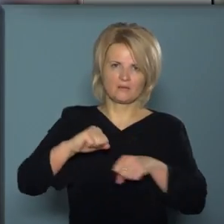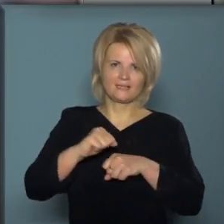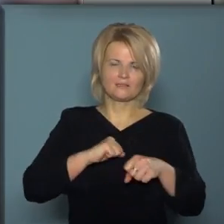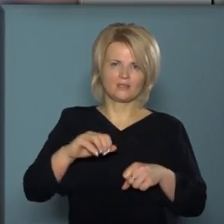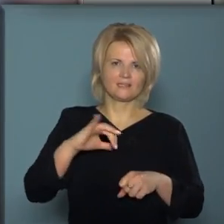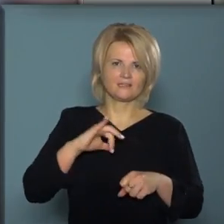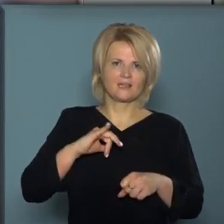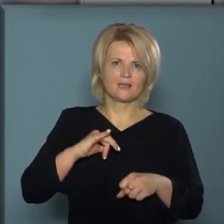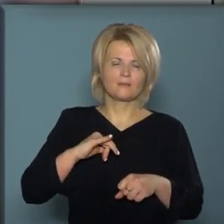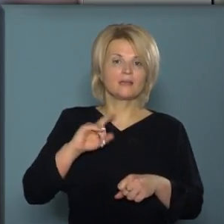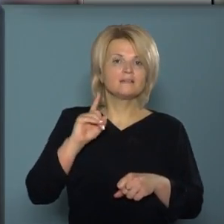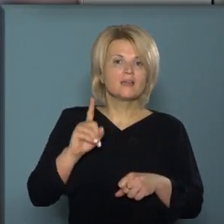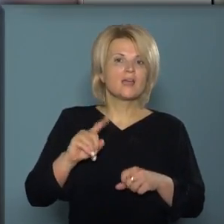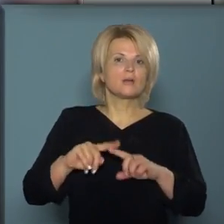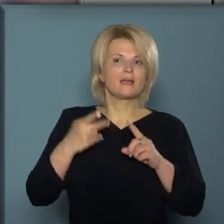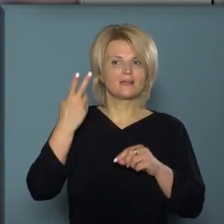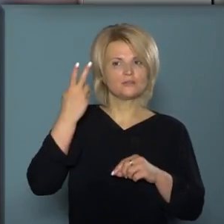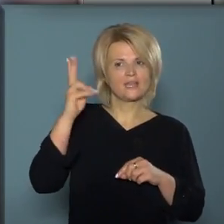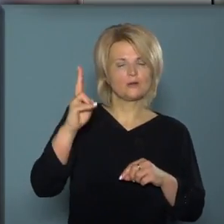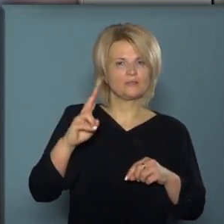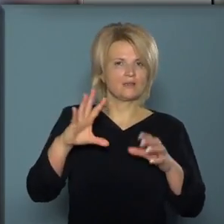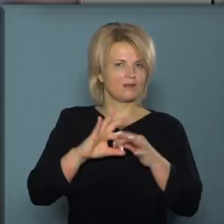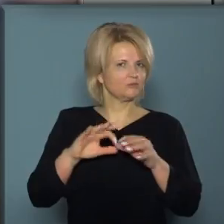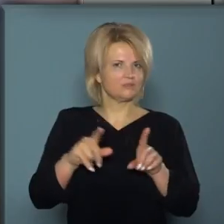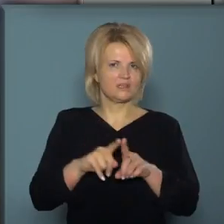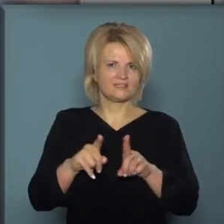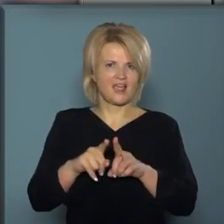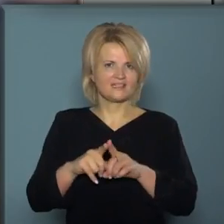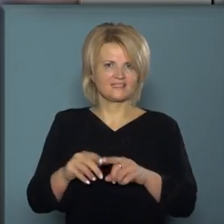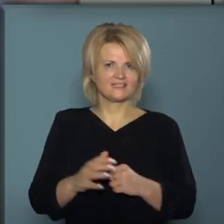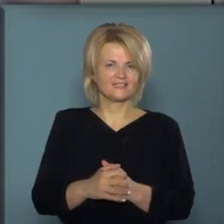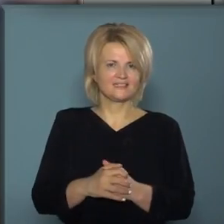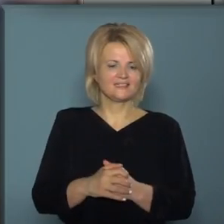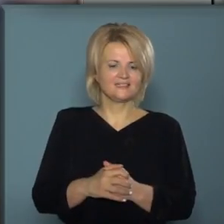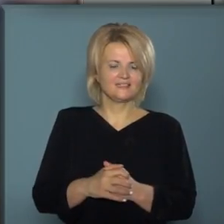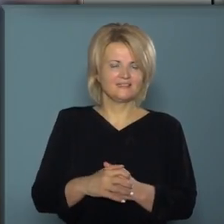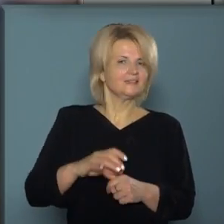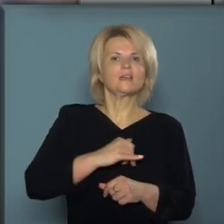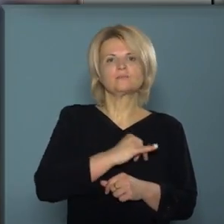de ugyanezt mondhatom el más jelöltekkel kapcsolatban, és hát óhatatlanul valamennyi